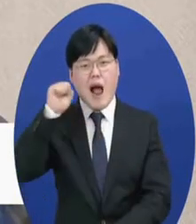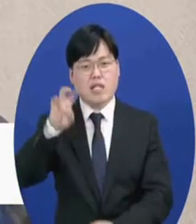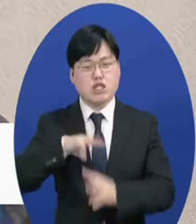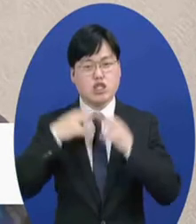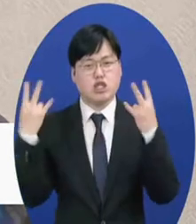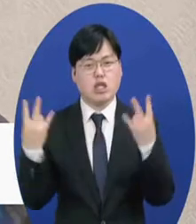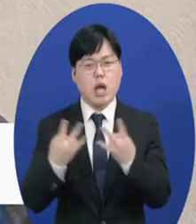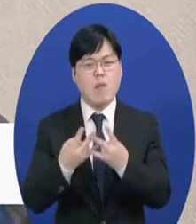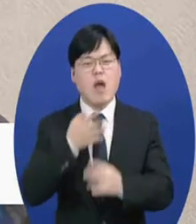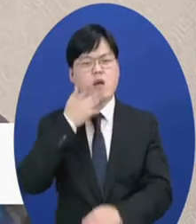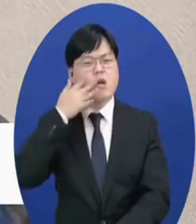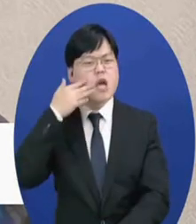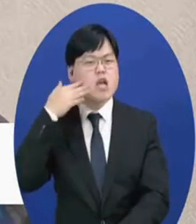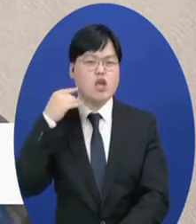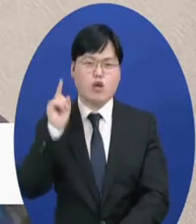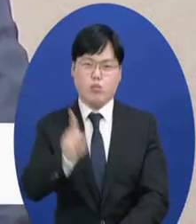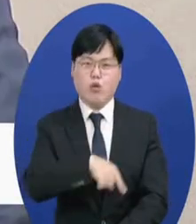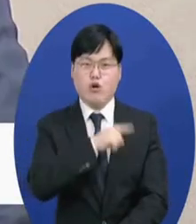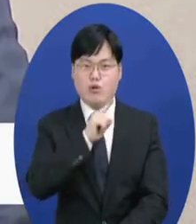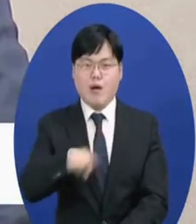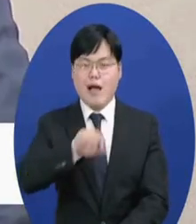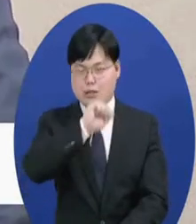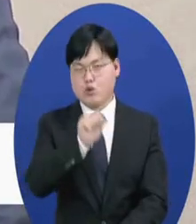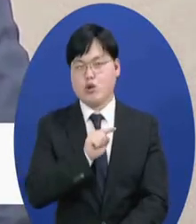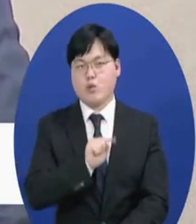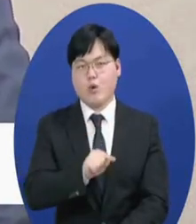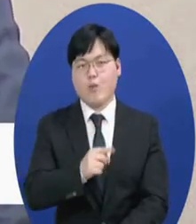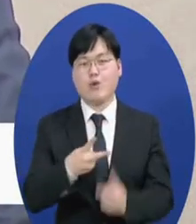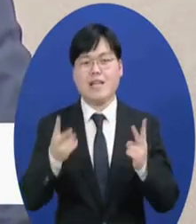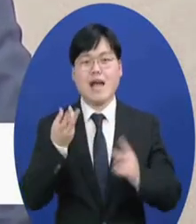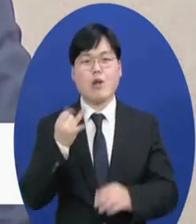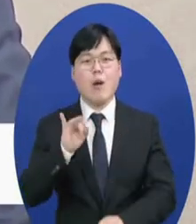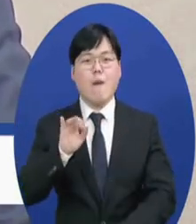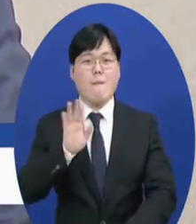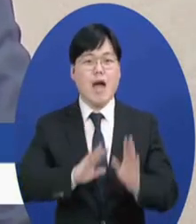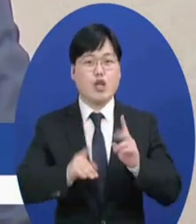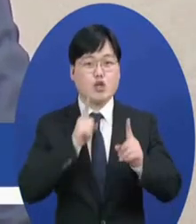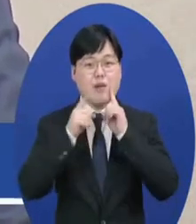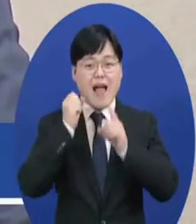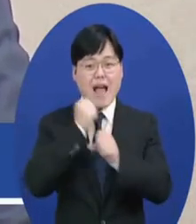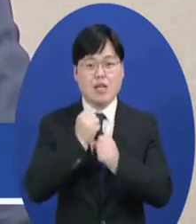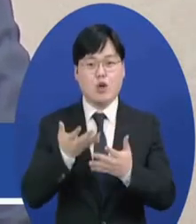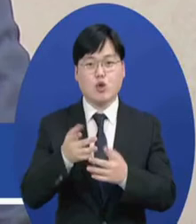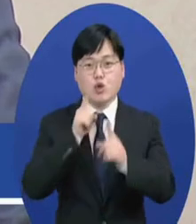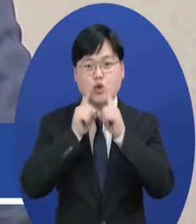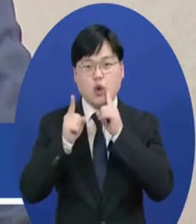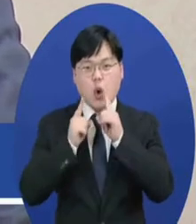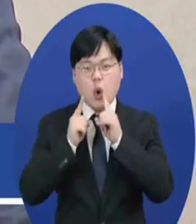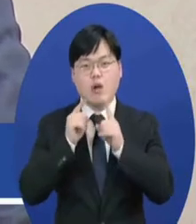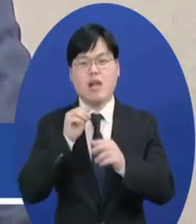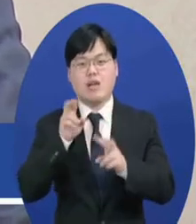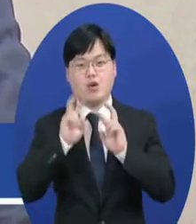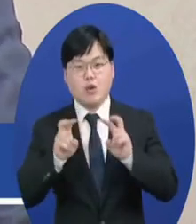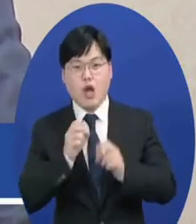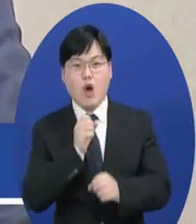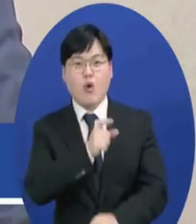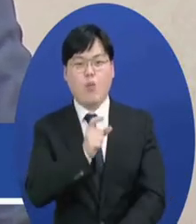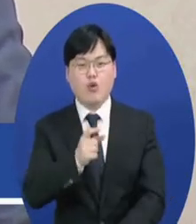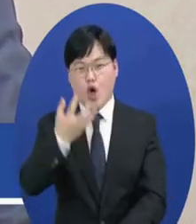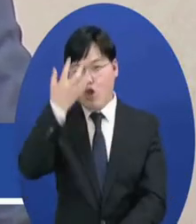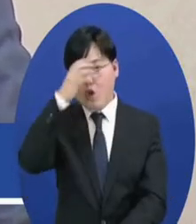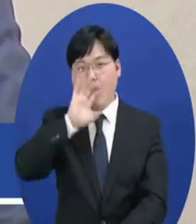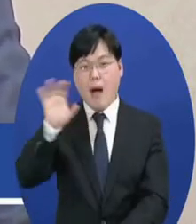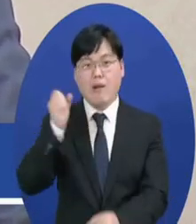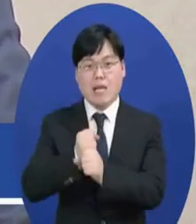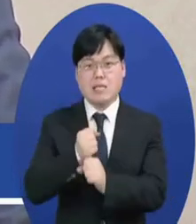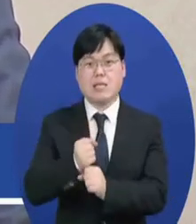арчлсан нийгэмд байж болохгүй асуудал юм аа. Үндэсний аюулгүй байдлын зөвлөлийн ажилчид бол зөвлөхүүд, шинжээч нар бол төрийн захиргааны